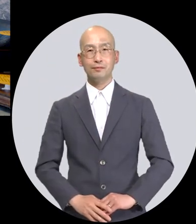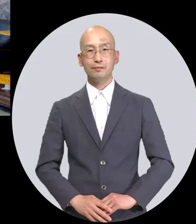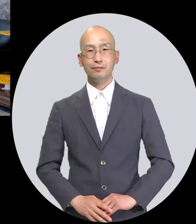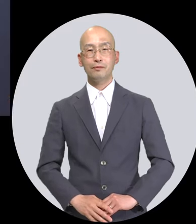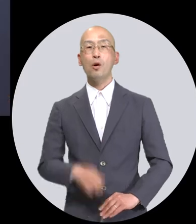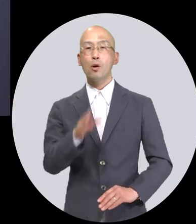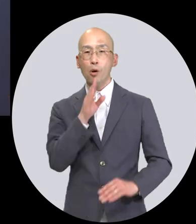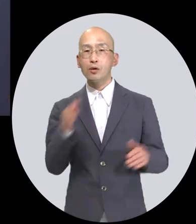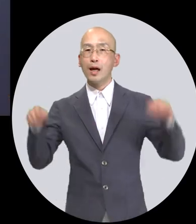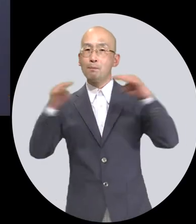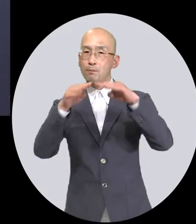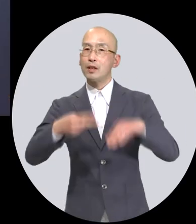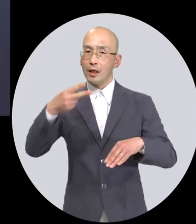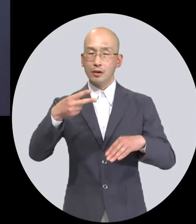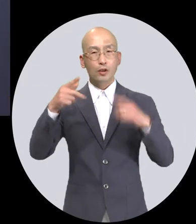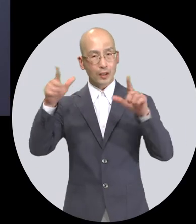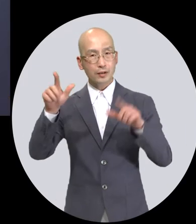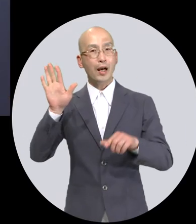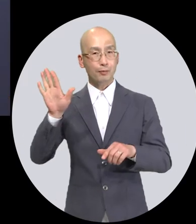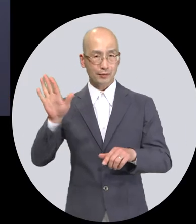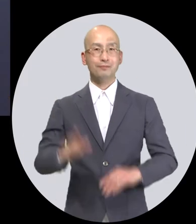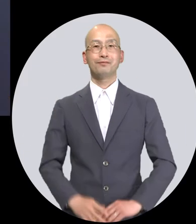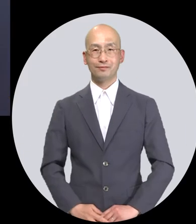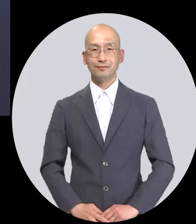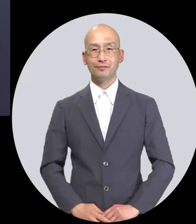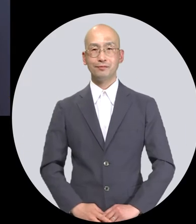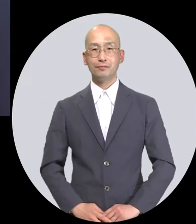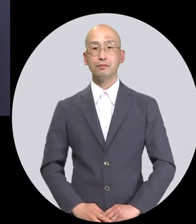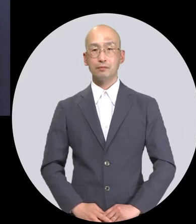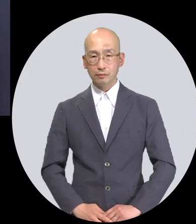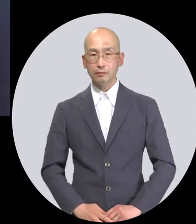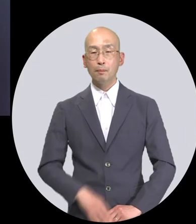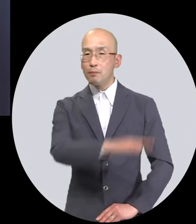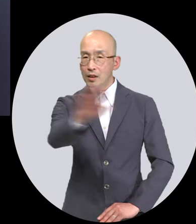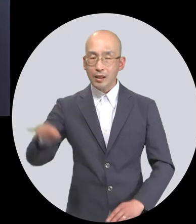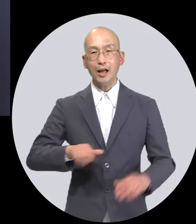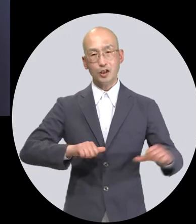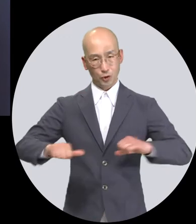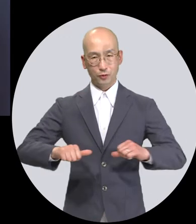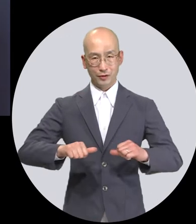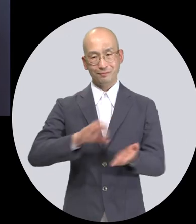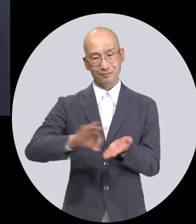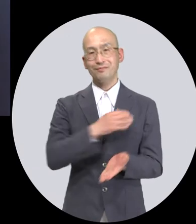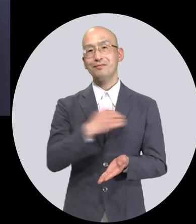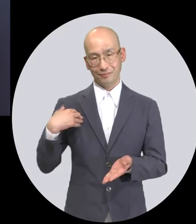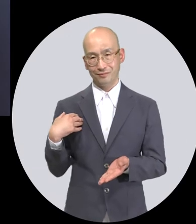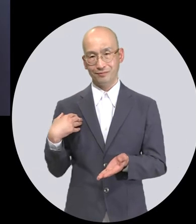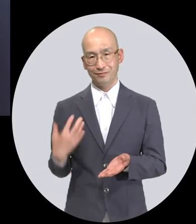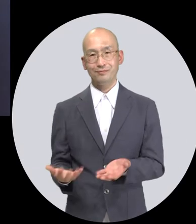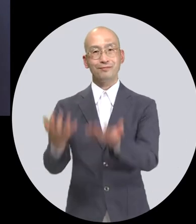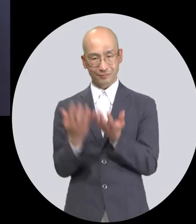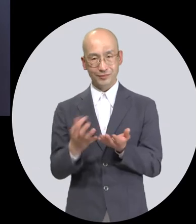東側です。本館の2階東側にあります、どなたでもご利用できるスペースなので、ぜ